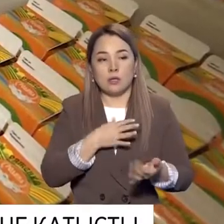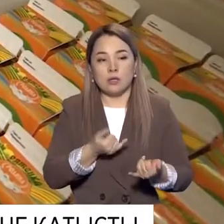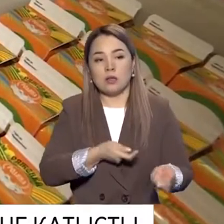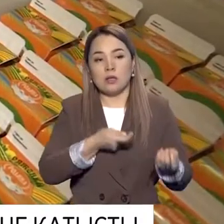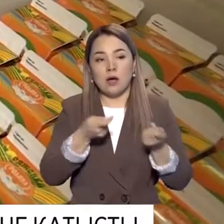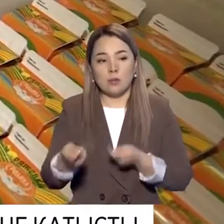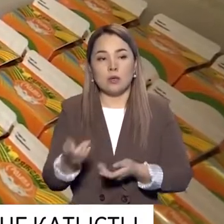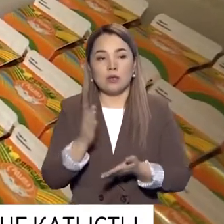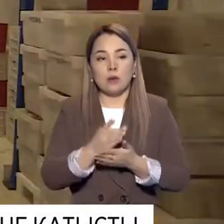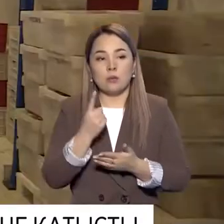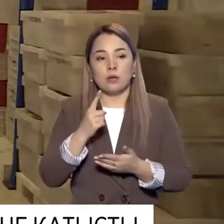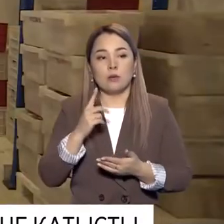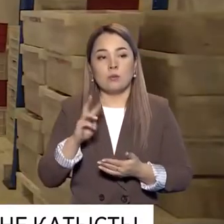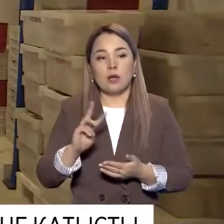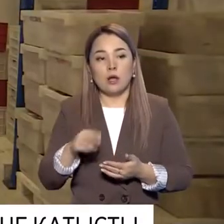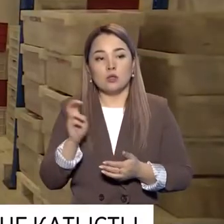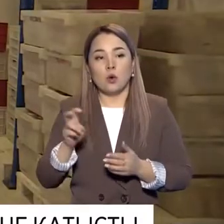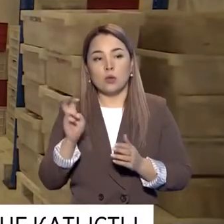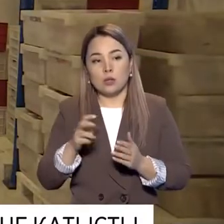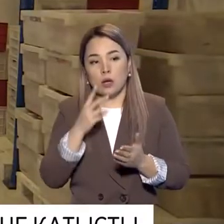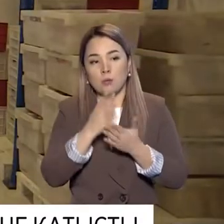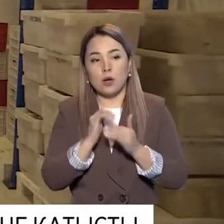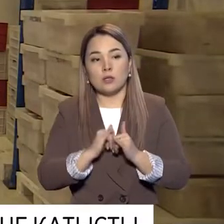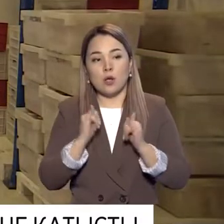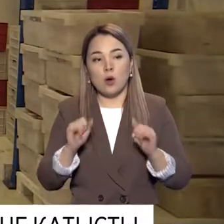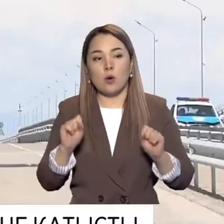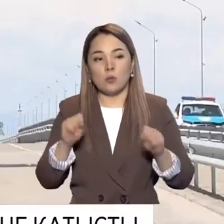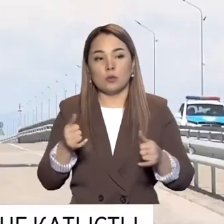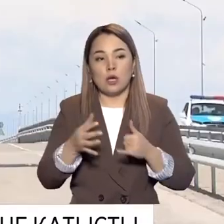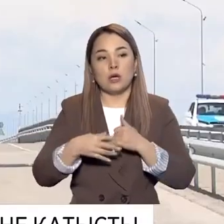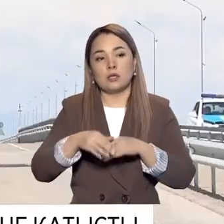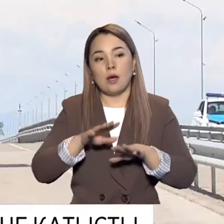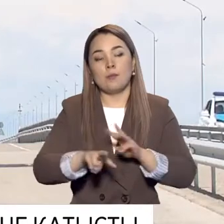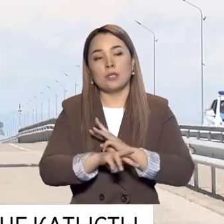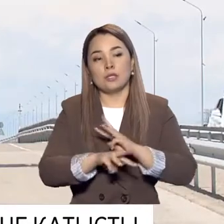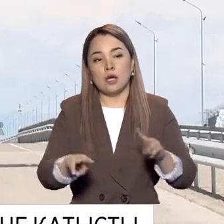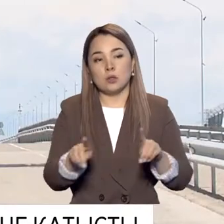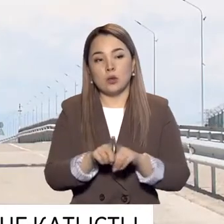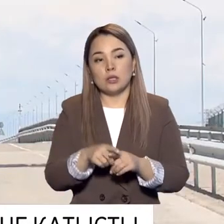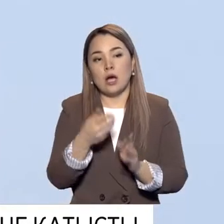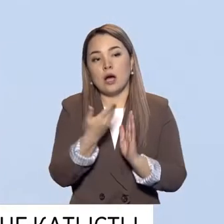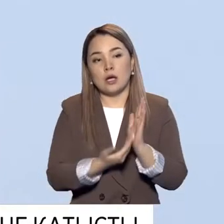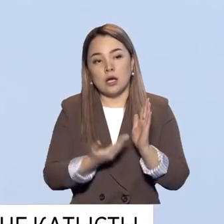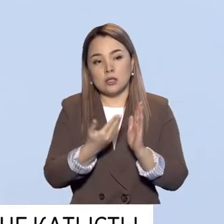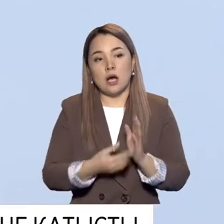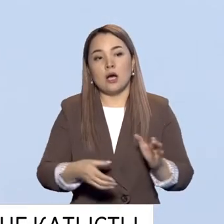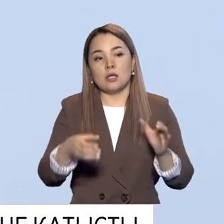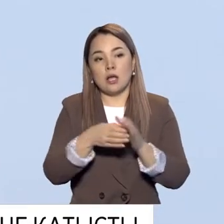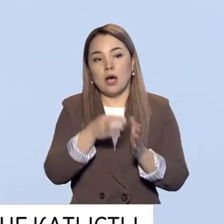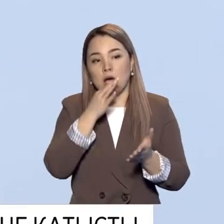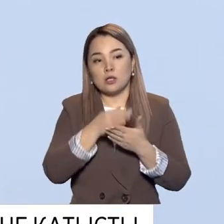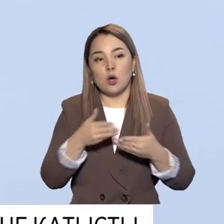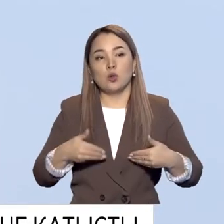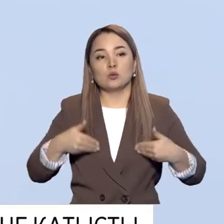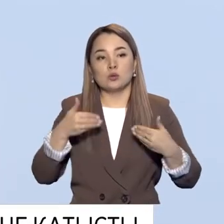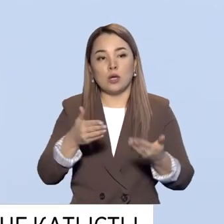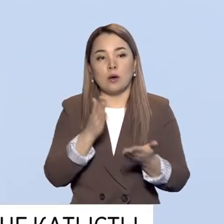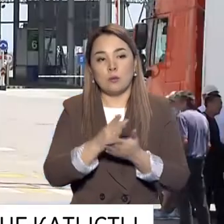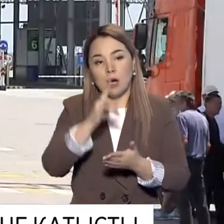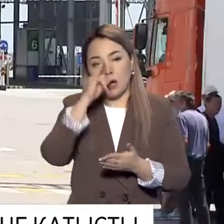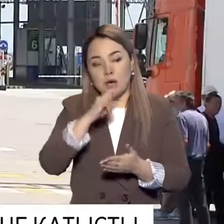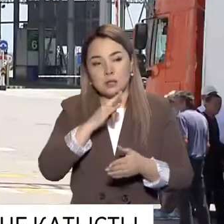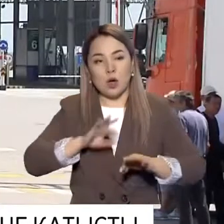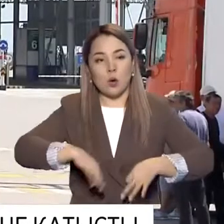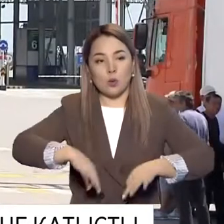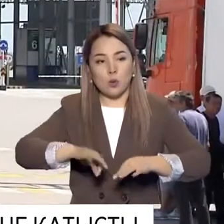1 миллиард доллардан асыруға болады. Ол үшін президент аймақтар арасындағы министрліктер консультациясы тетігін іске қосуды ұсынды. Сондай-ақ Қазақстан